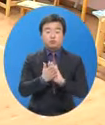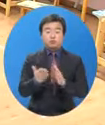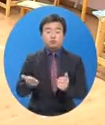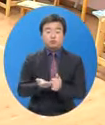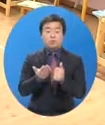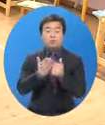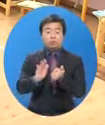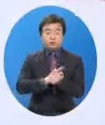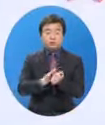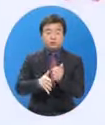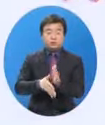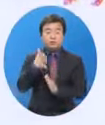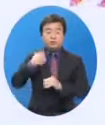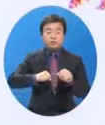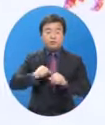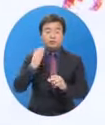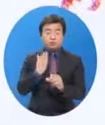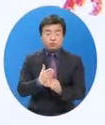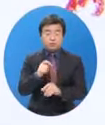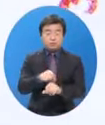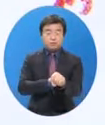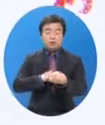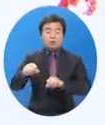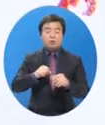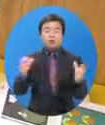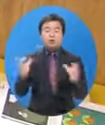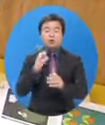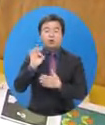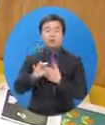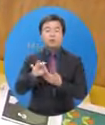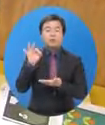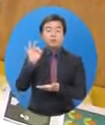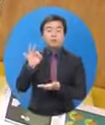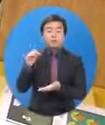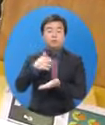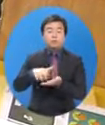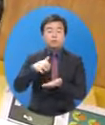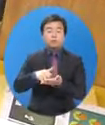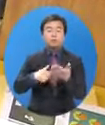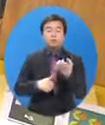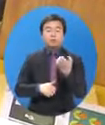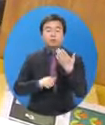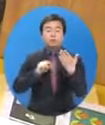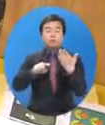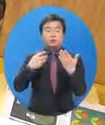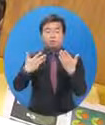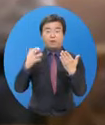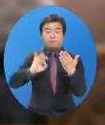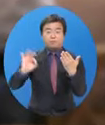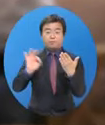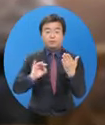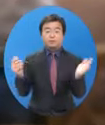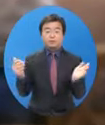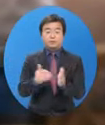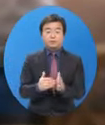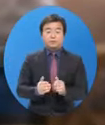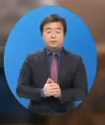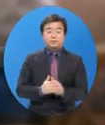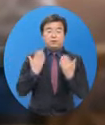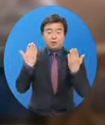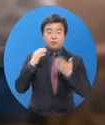보육시설에서 실시하는 특별활동까지 더하면 그 비율은 무려 99.8%에 달했습니다.